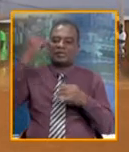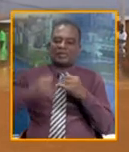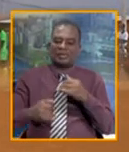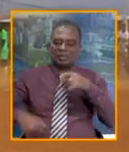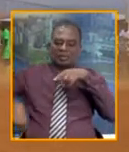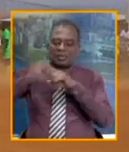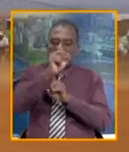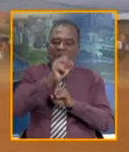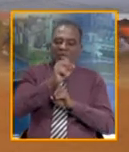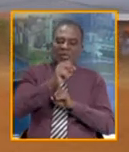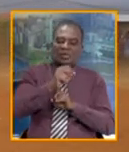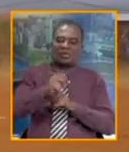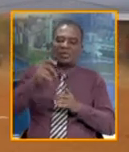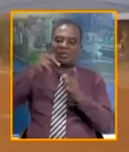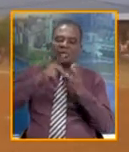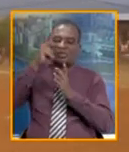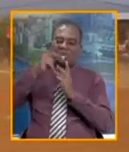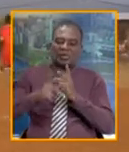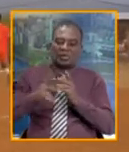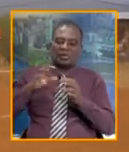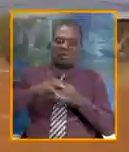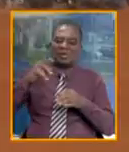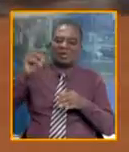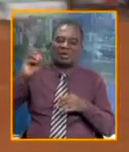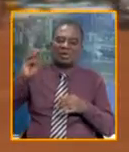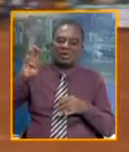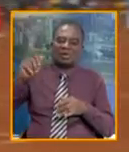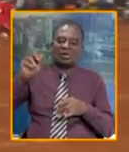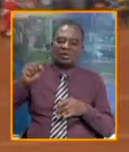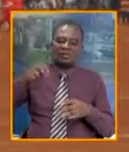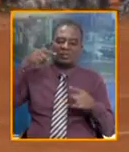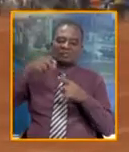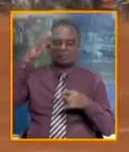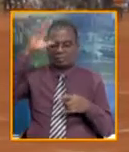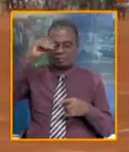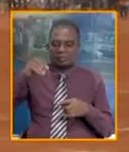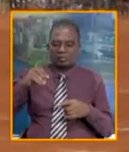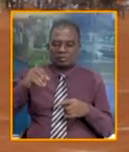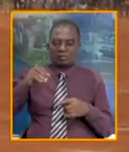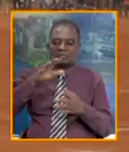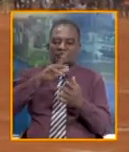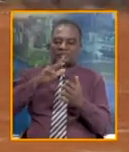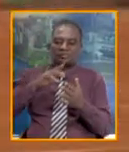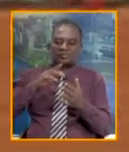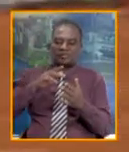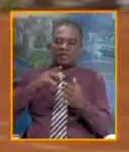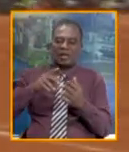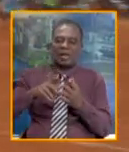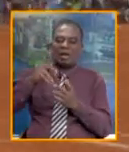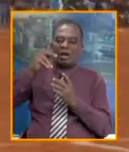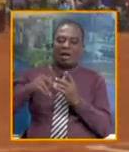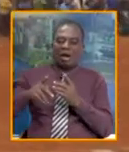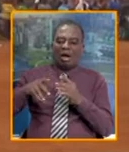football au programme de l'étape de Touba. Chez les hommes, l'Espoir Football Club du Bafin s'est